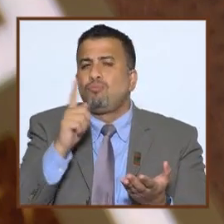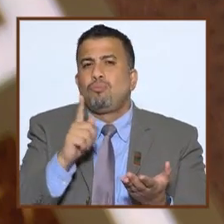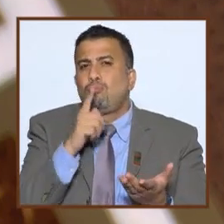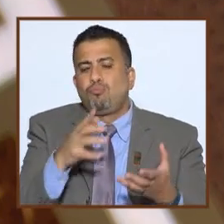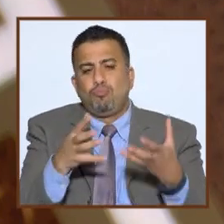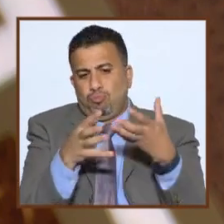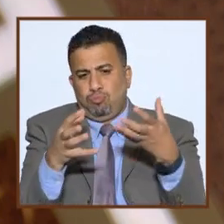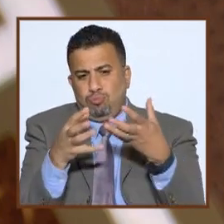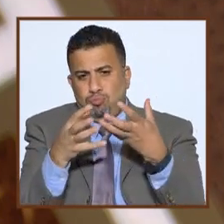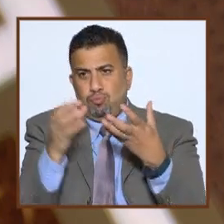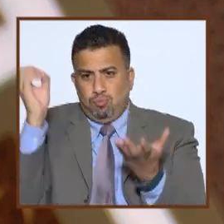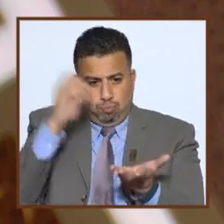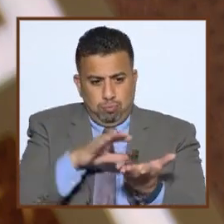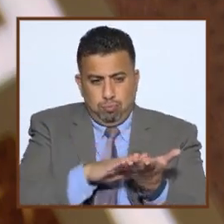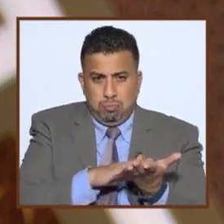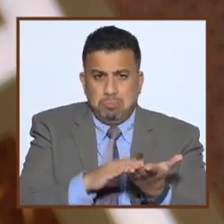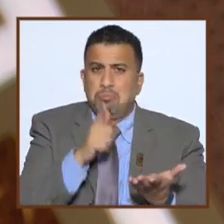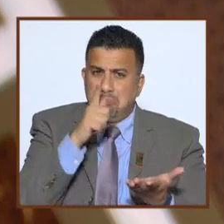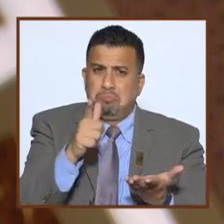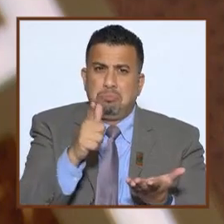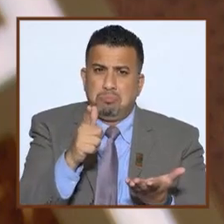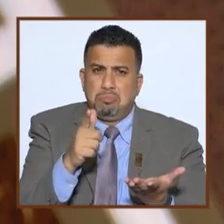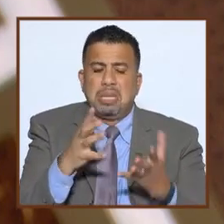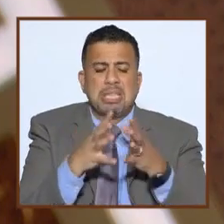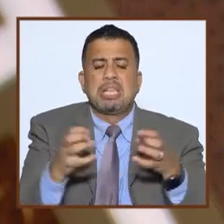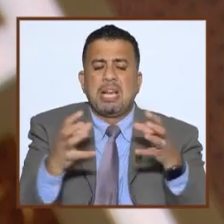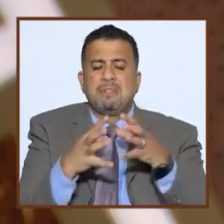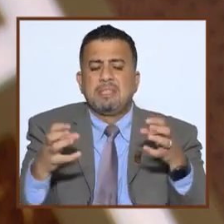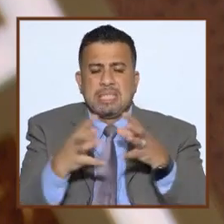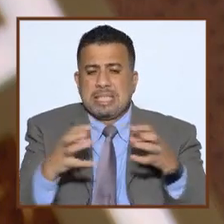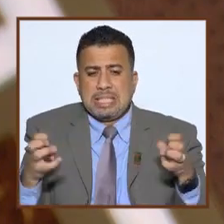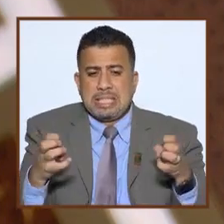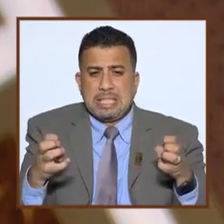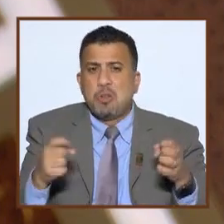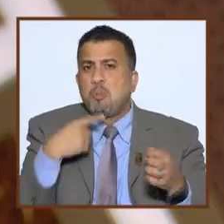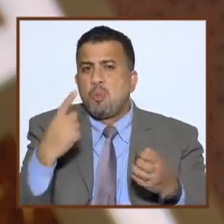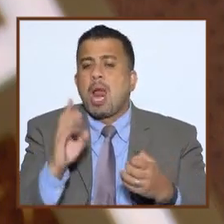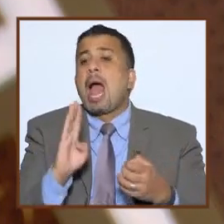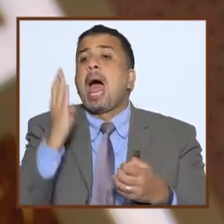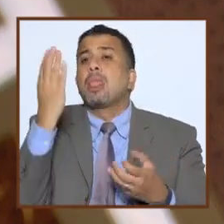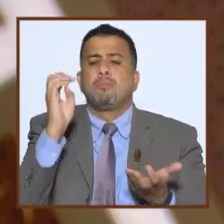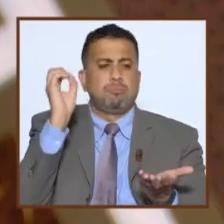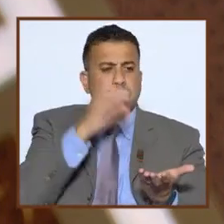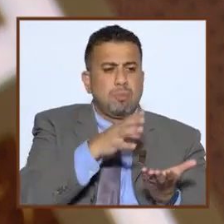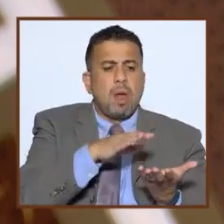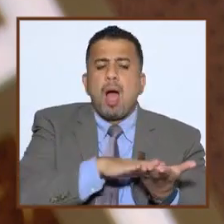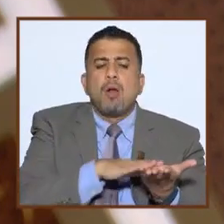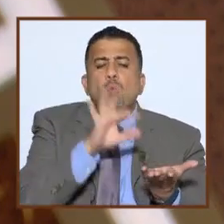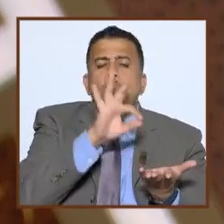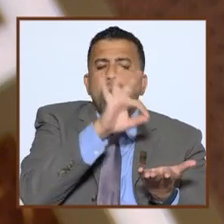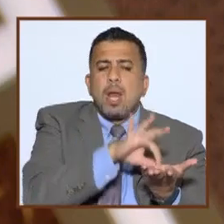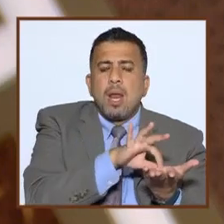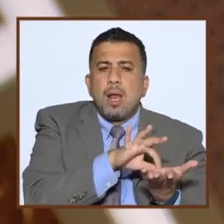همم ادم نزل هكذا يقول اهل التفسير طبعا وما في يعني ما يدل همم على